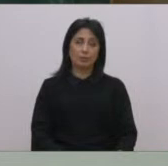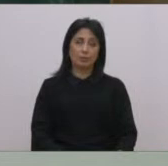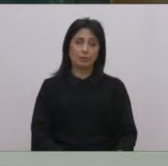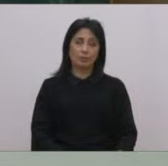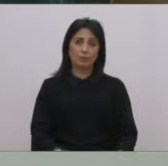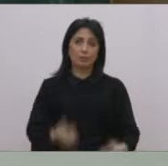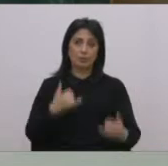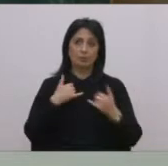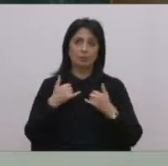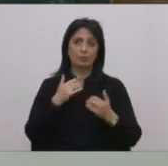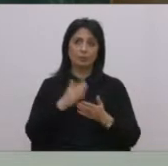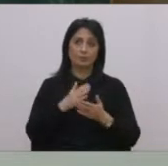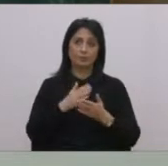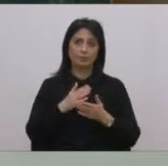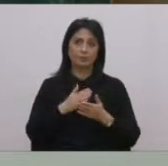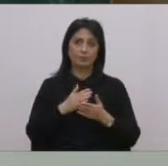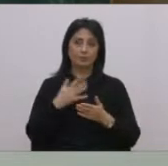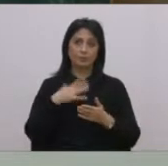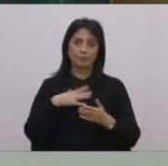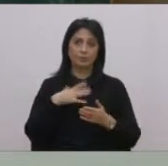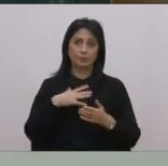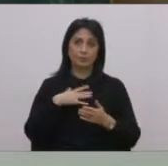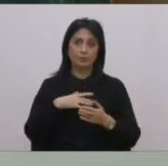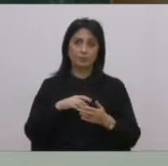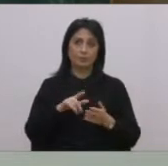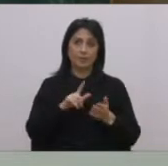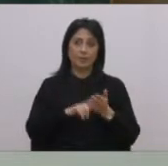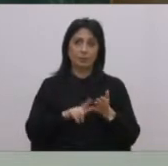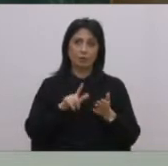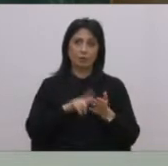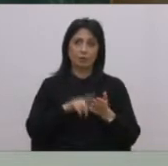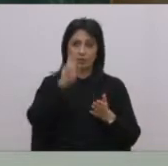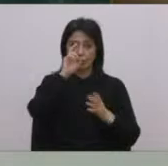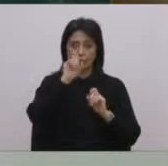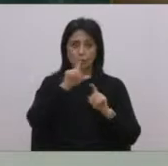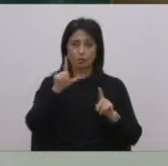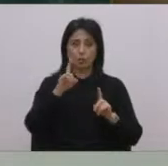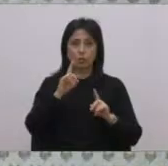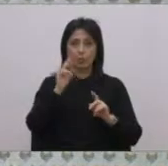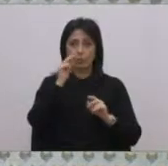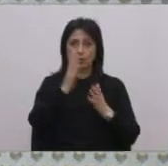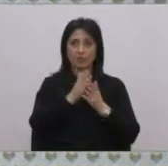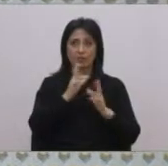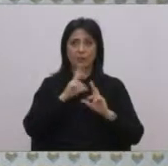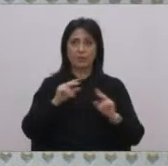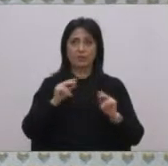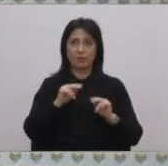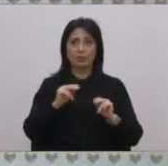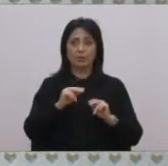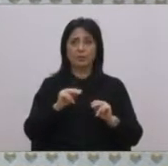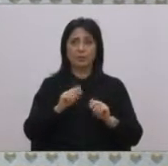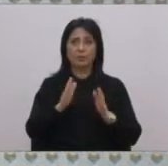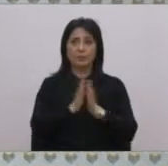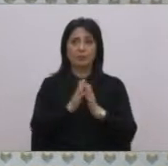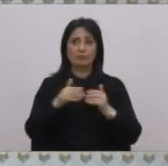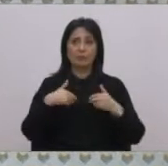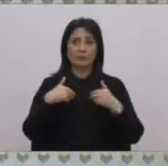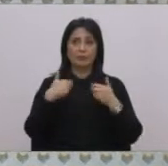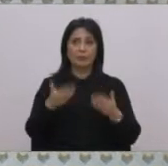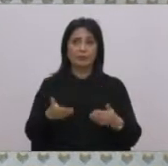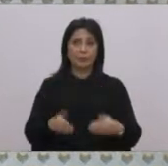Stumre de cos, tbili si samus da mecidbe, sađa o sculismopt, sală evida, pedagog evida, tot fiu e